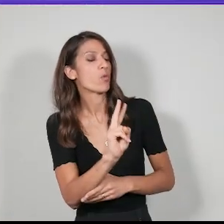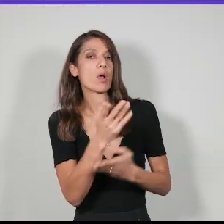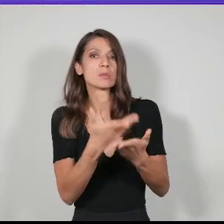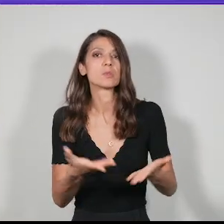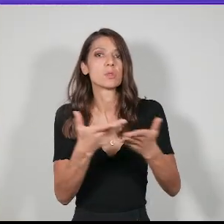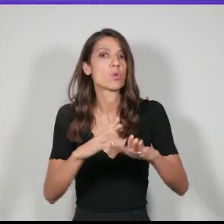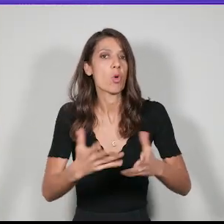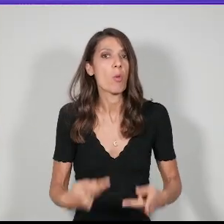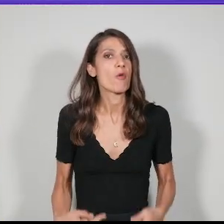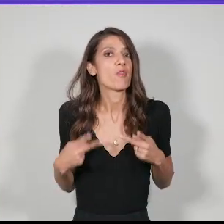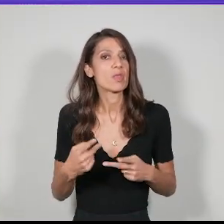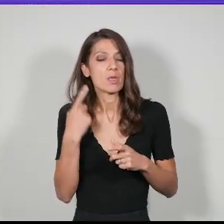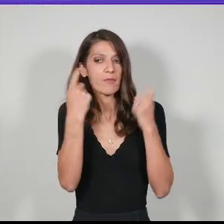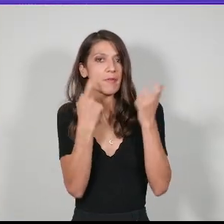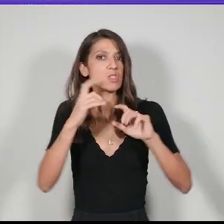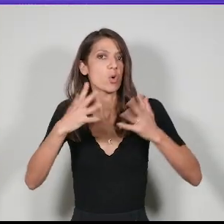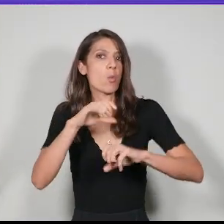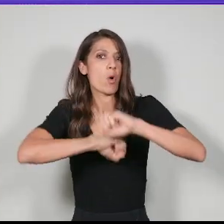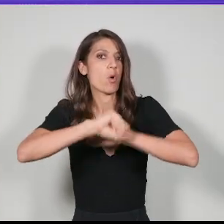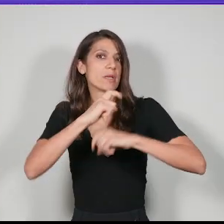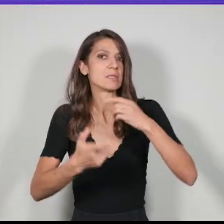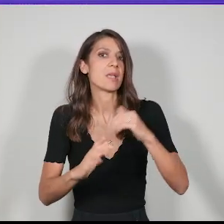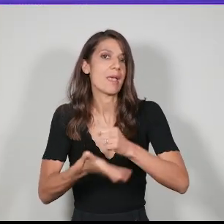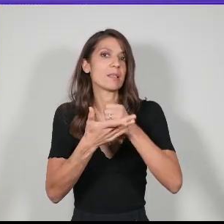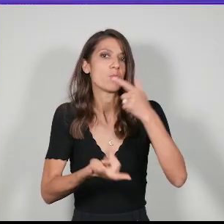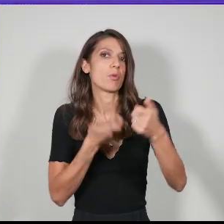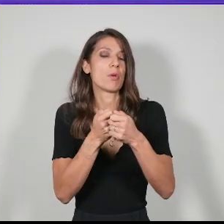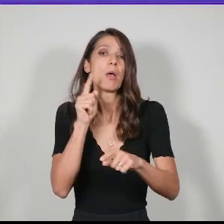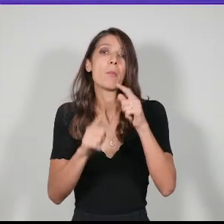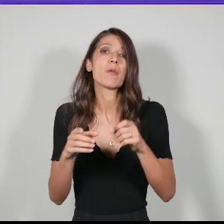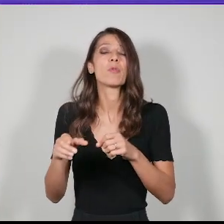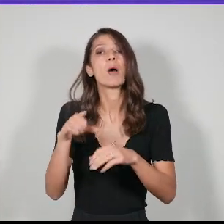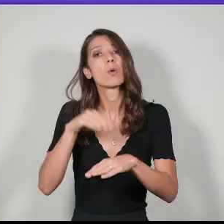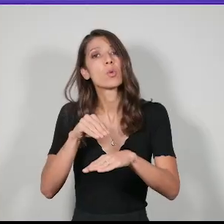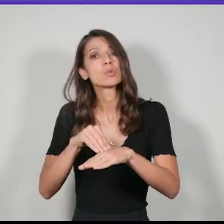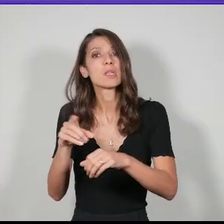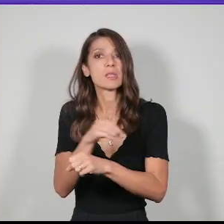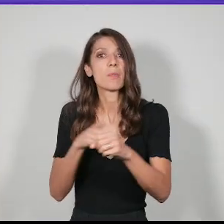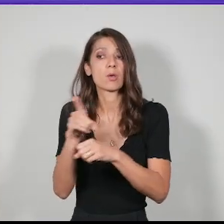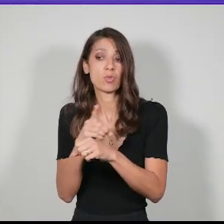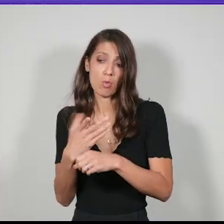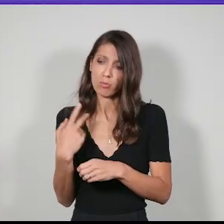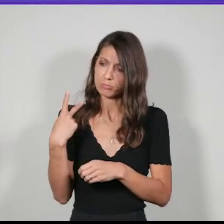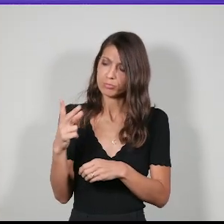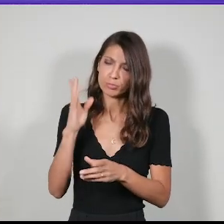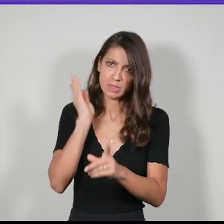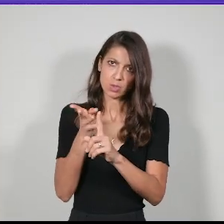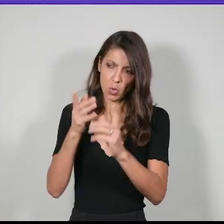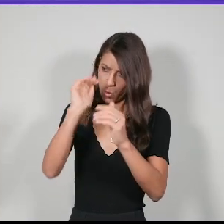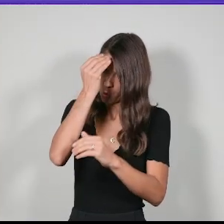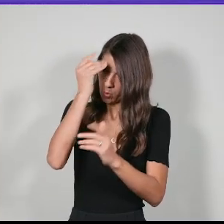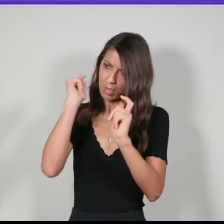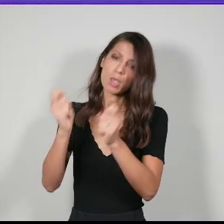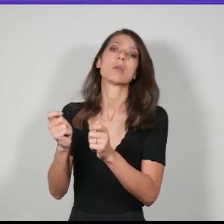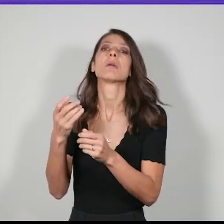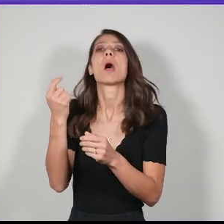savoir comment organiser l'aide. Et parfois, certains conseils départementaux, d'ailleurs, reconnaissent cette mission aux services en leur donnant un